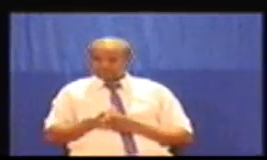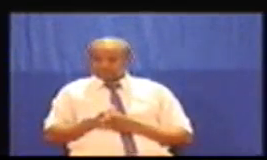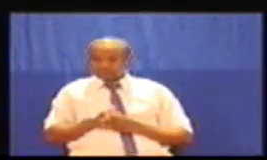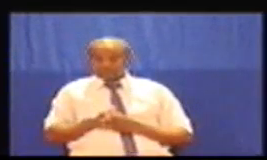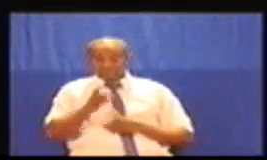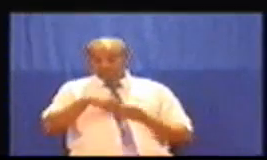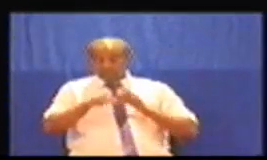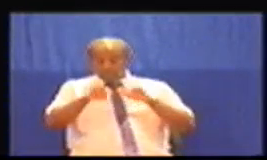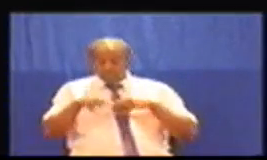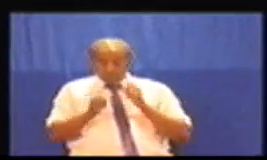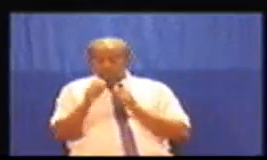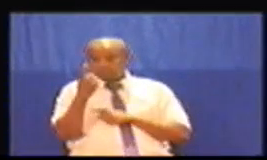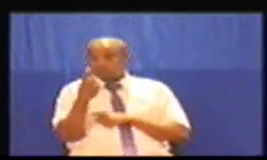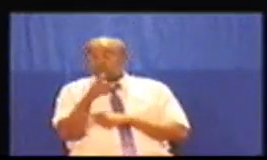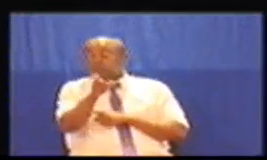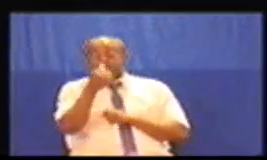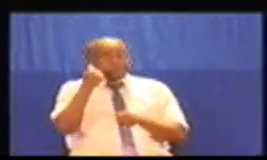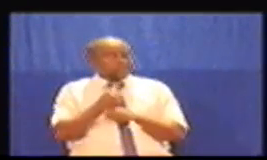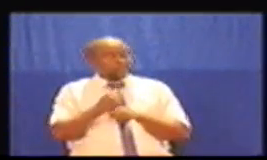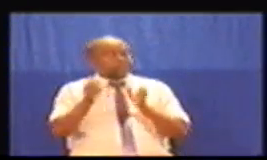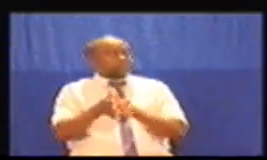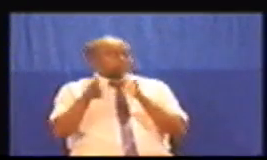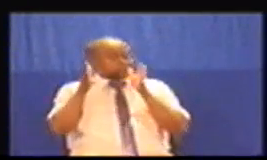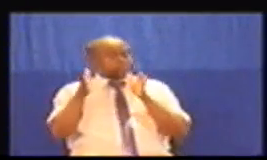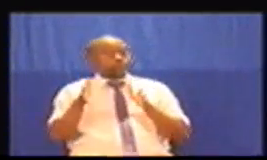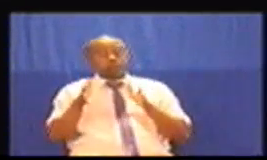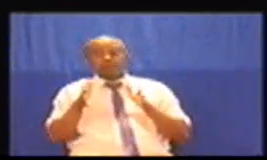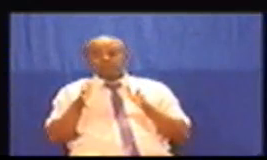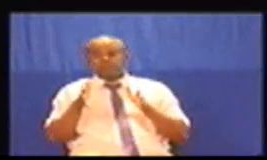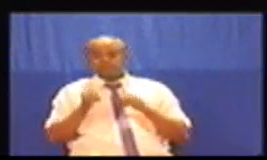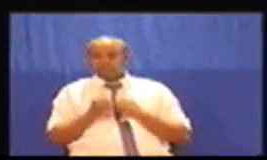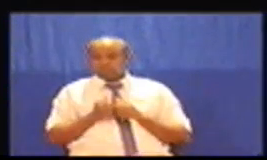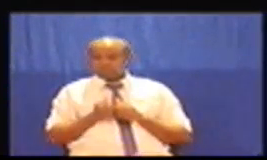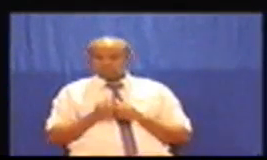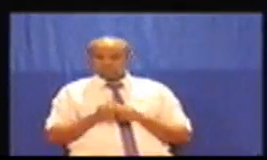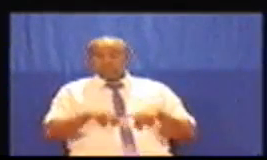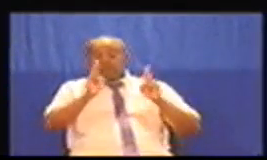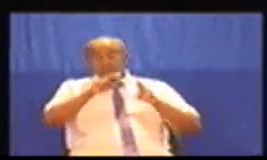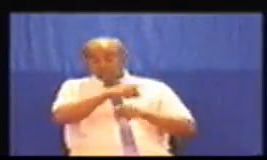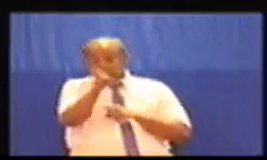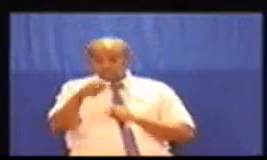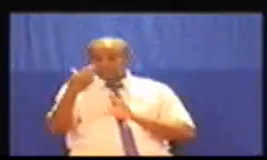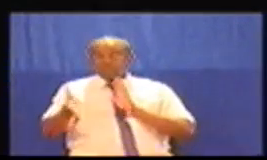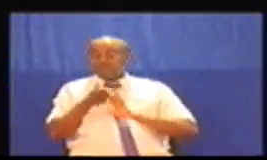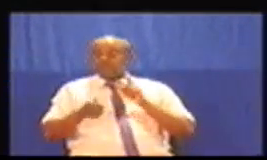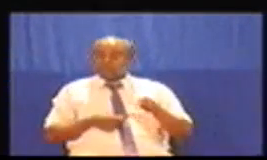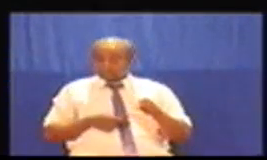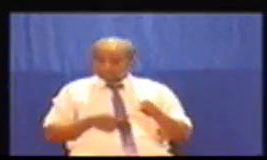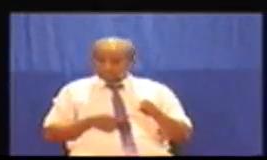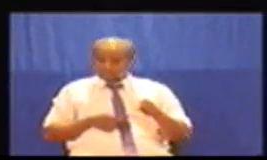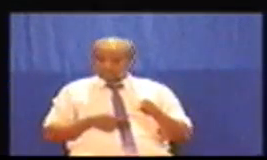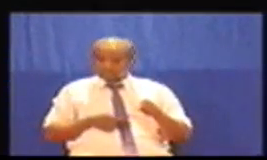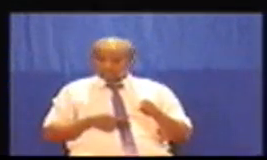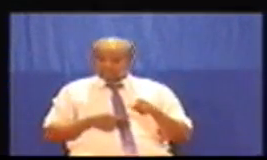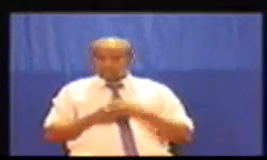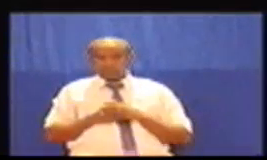bunge la 11 kwa kazi hii kubwa sana ambayo mahakama wameifanya na wizara mmeifanya kwa ujumla